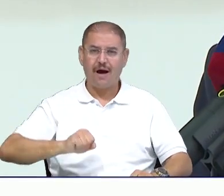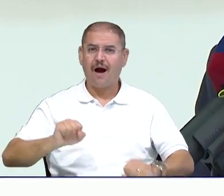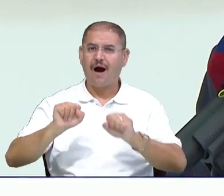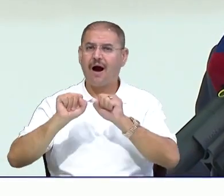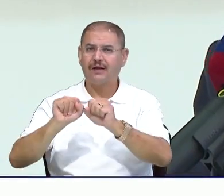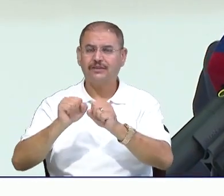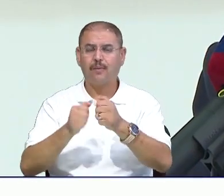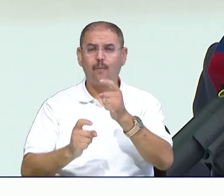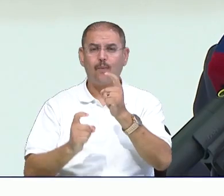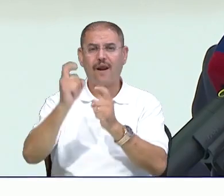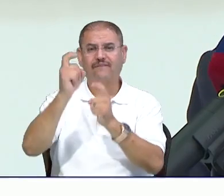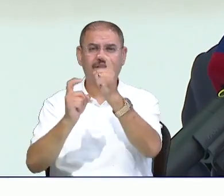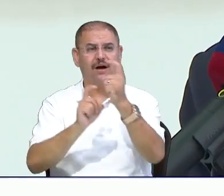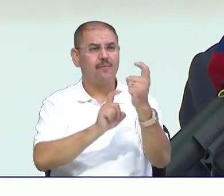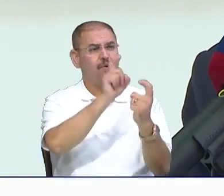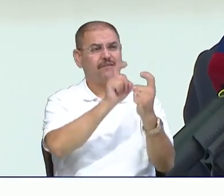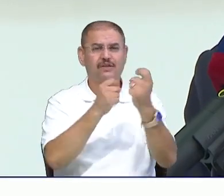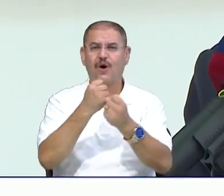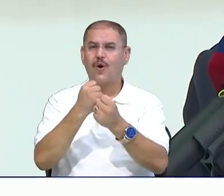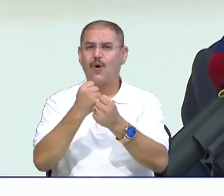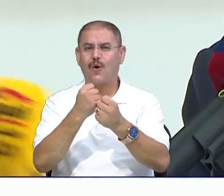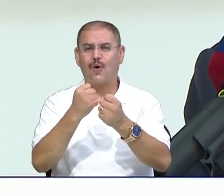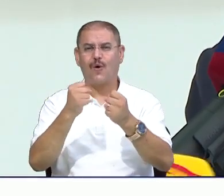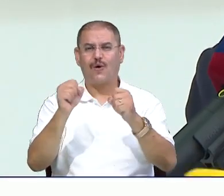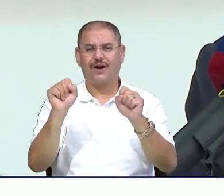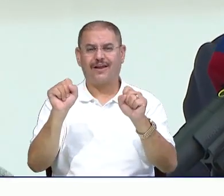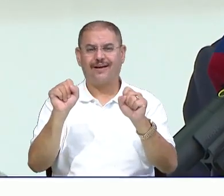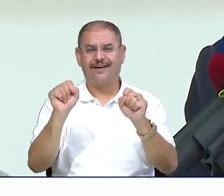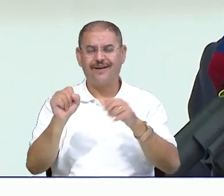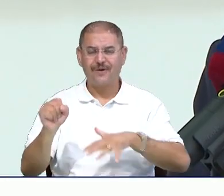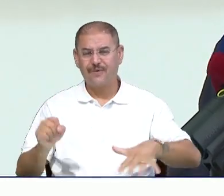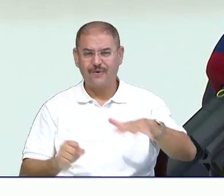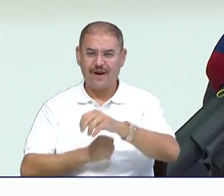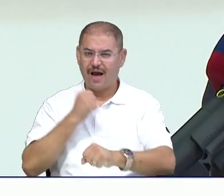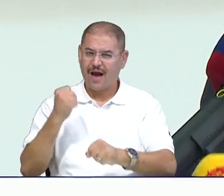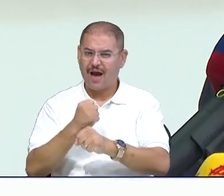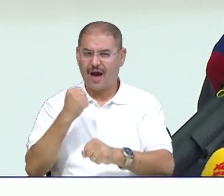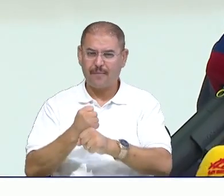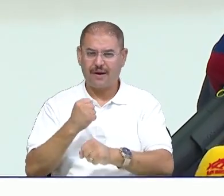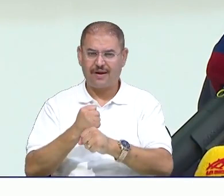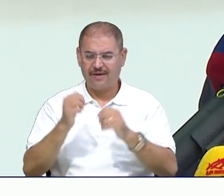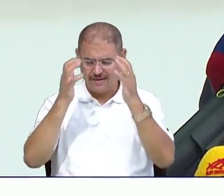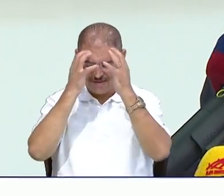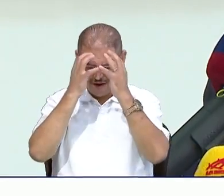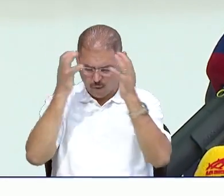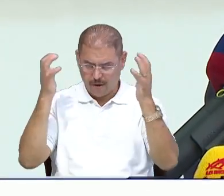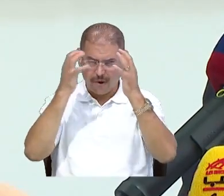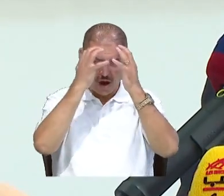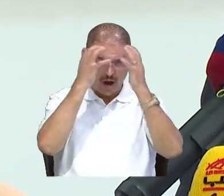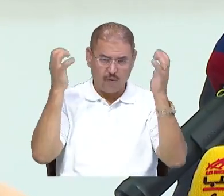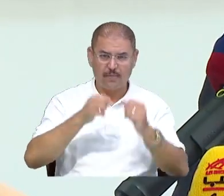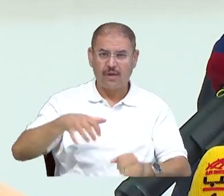للمنافسة الحرة، لأنه المشغل الرئيسي لأبنائنا، ولكن في إطار حوكمة رشيدة من